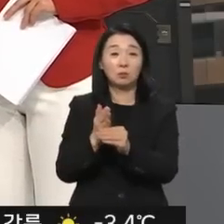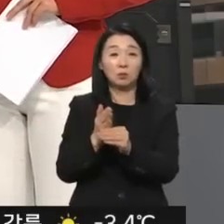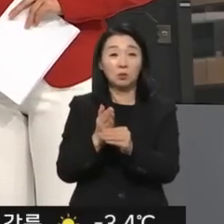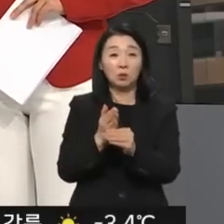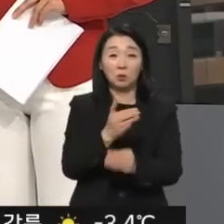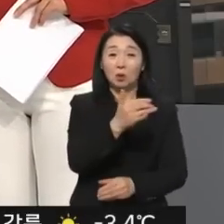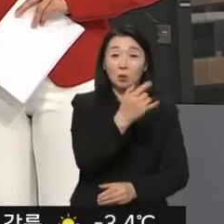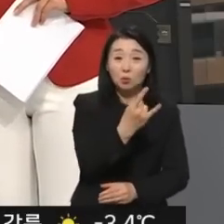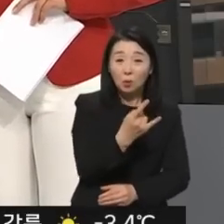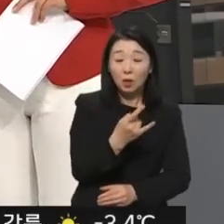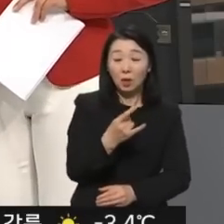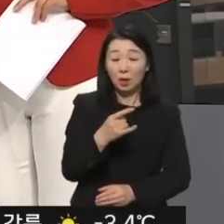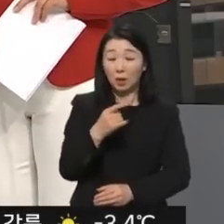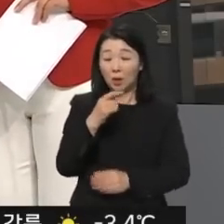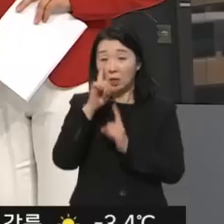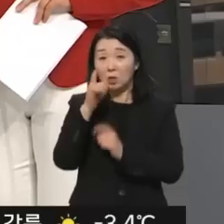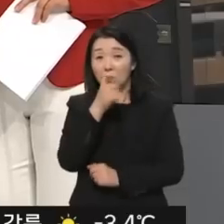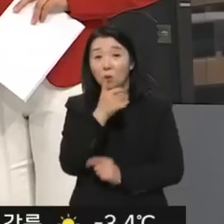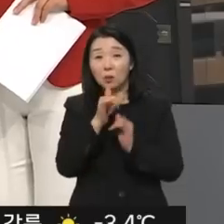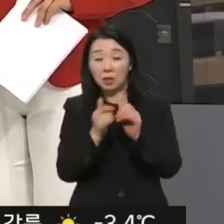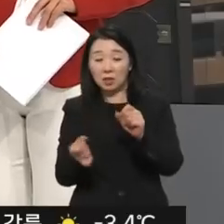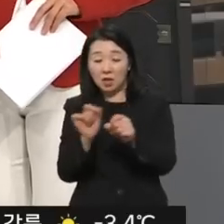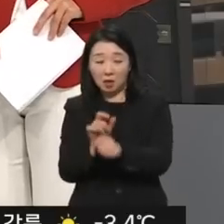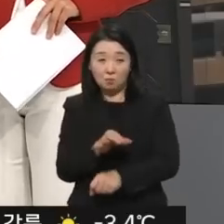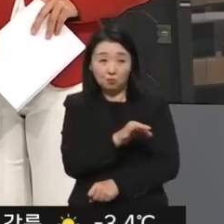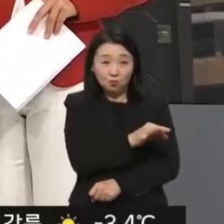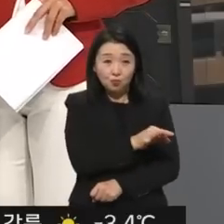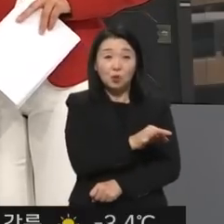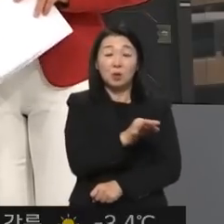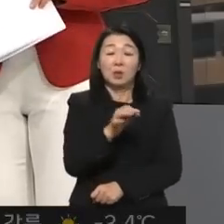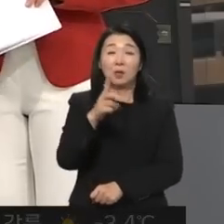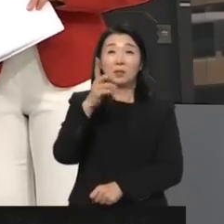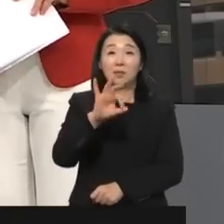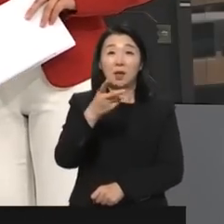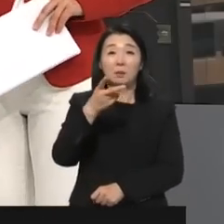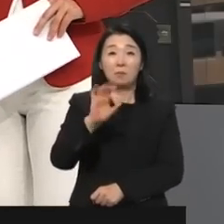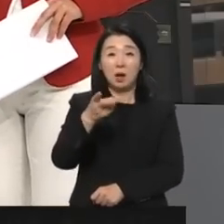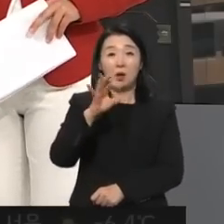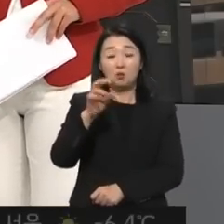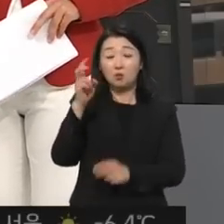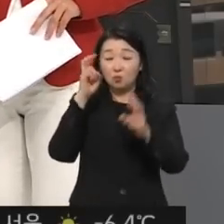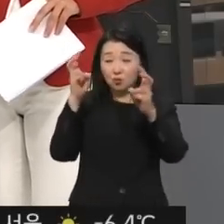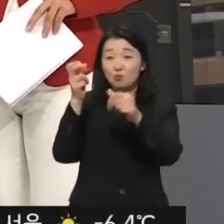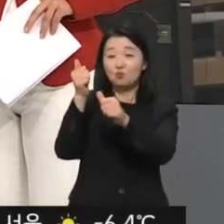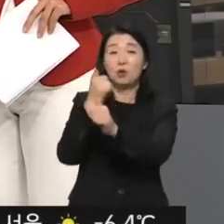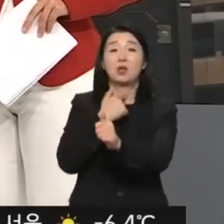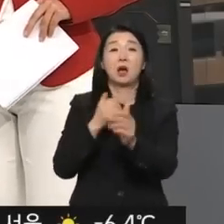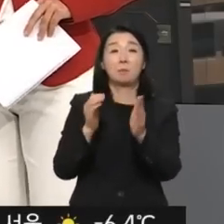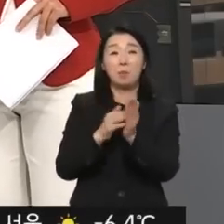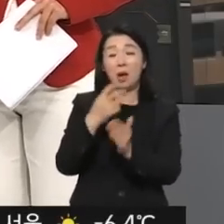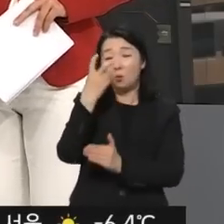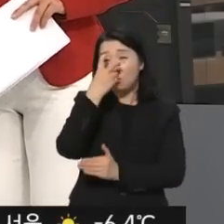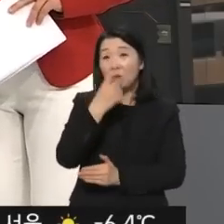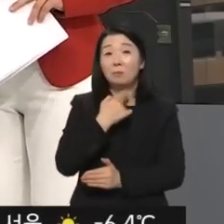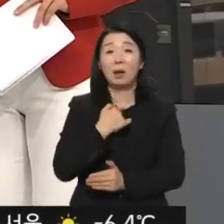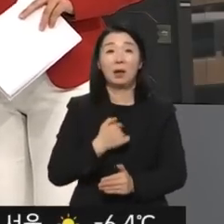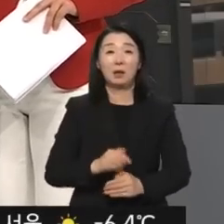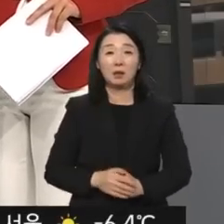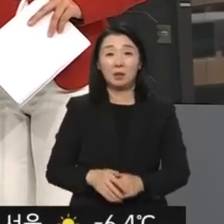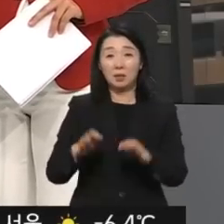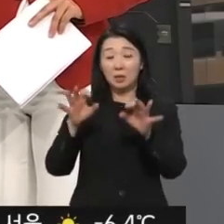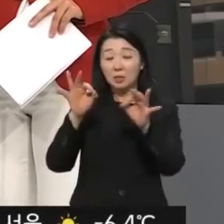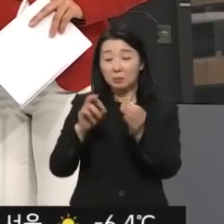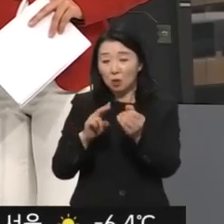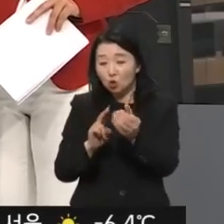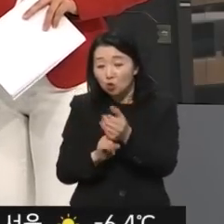대표의 변호사비 대납 사건에 연루된 쌍방울 그룹 부회장을 지냈고 또 관련 검찰 수사도 받아왔습니다. 김 씨의